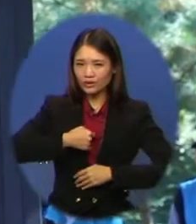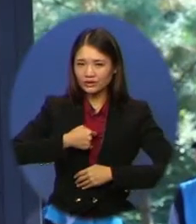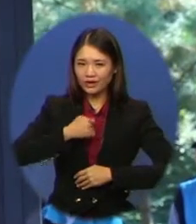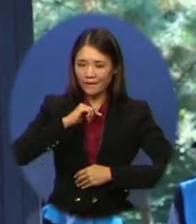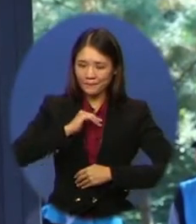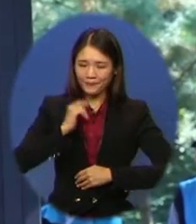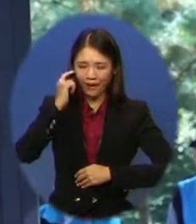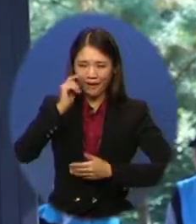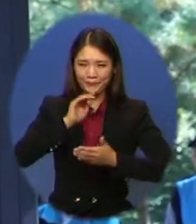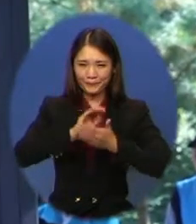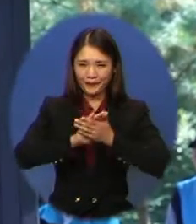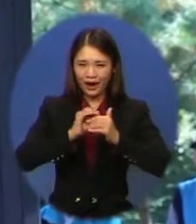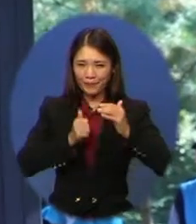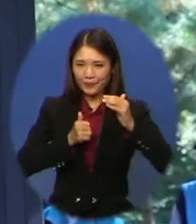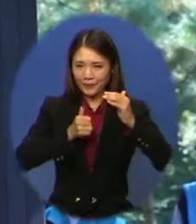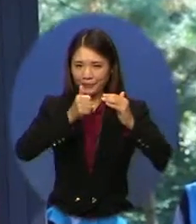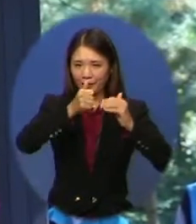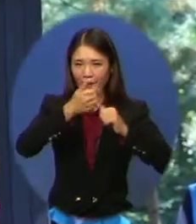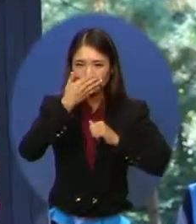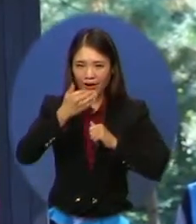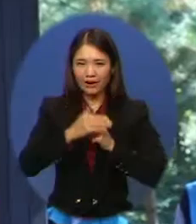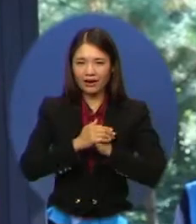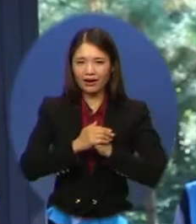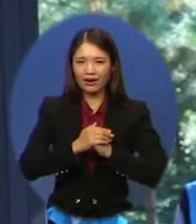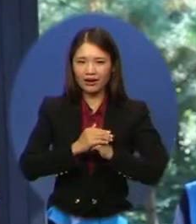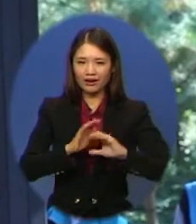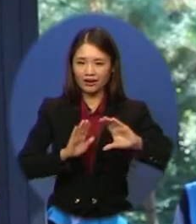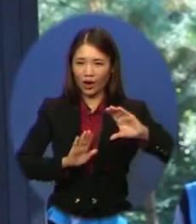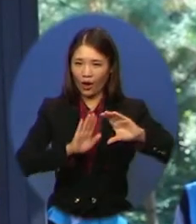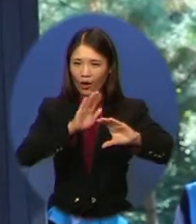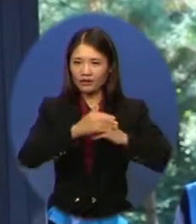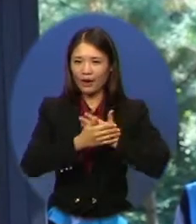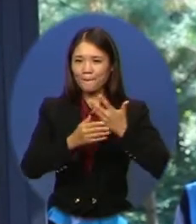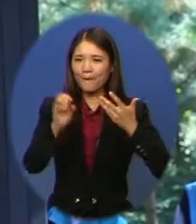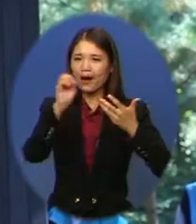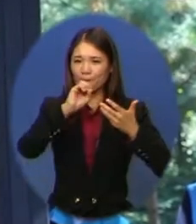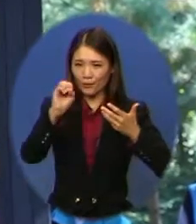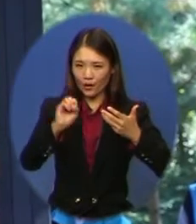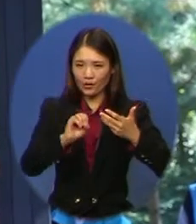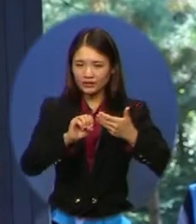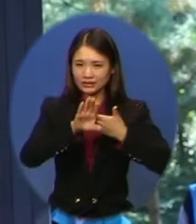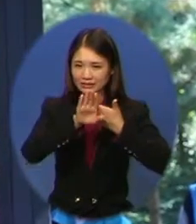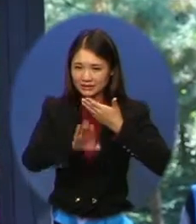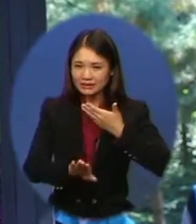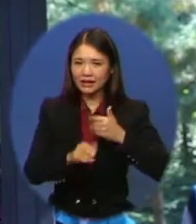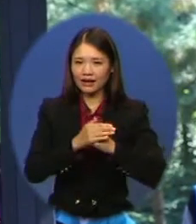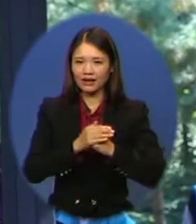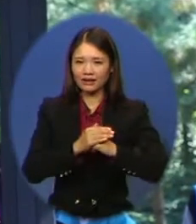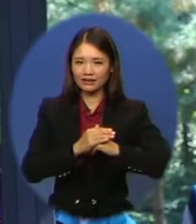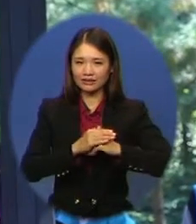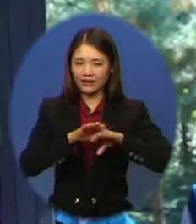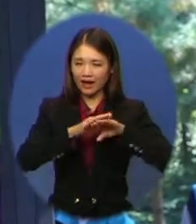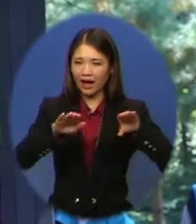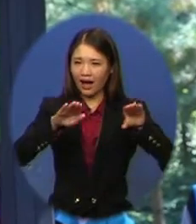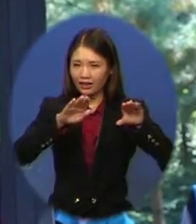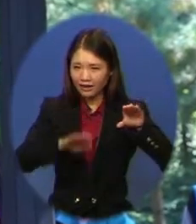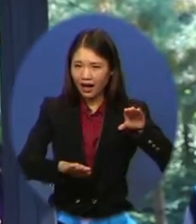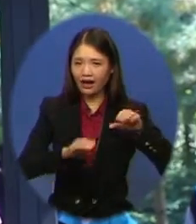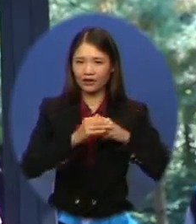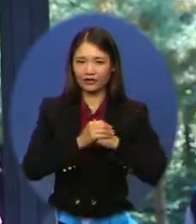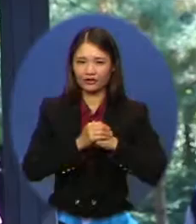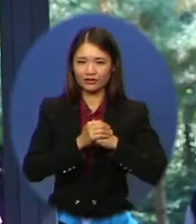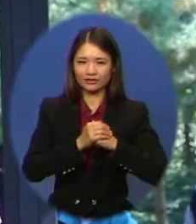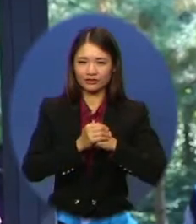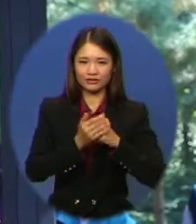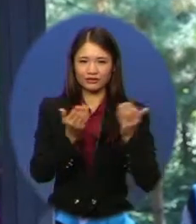있게 설계가 됐어요. 경사도도 8도 8% 이하로 되고 국제 규격에